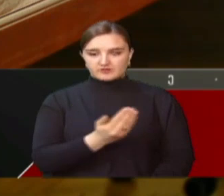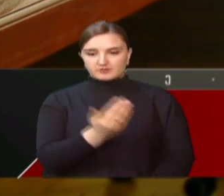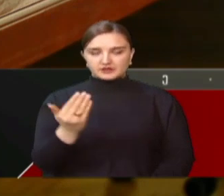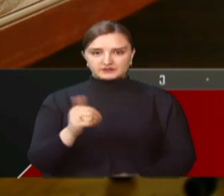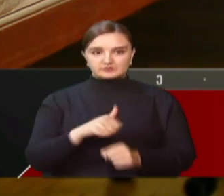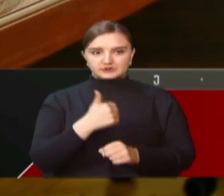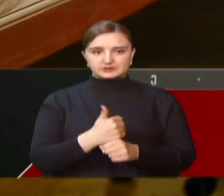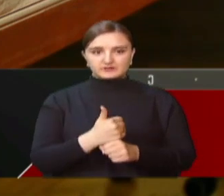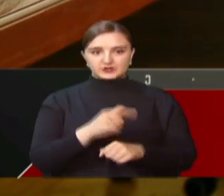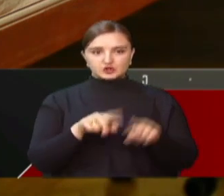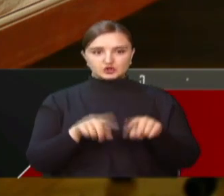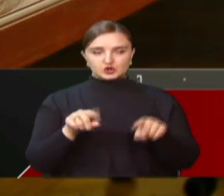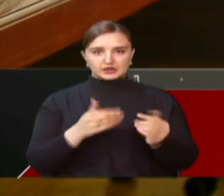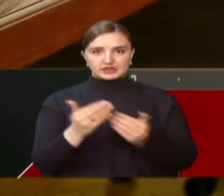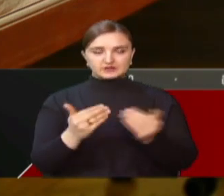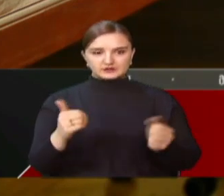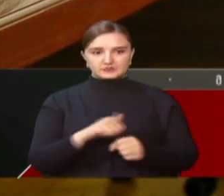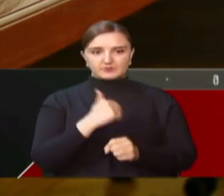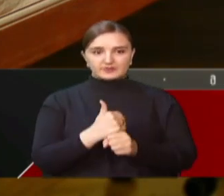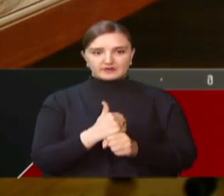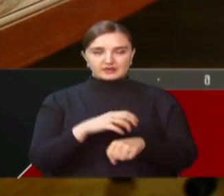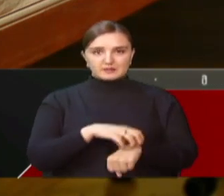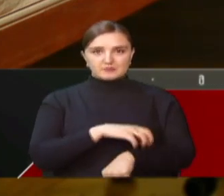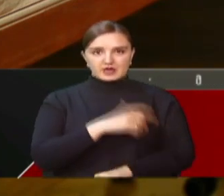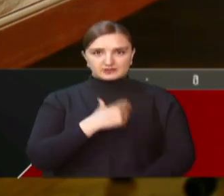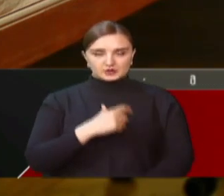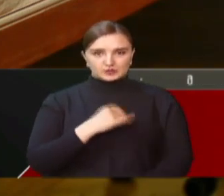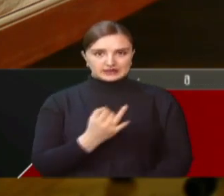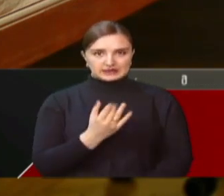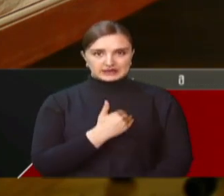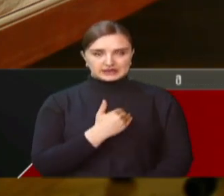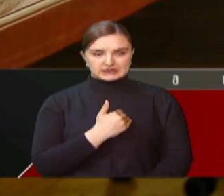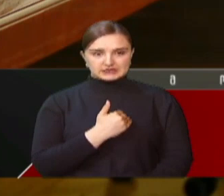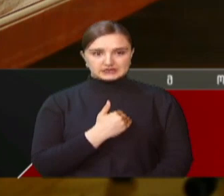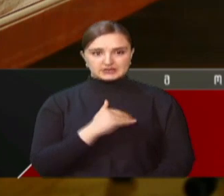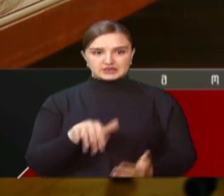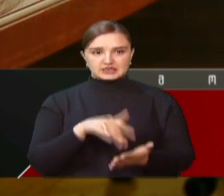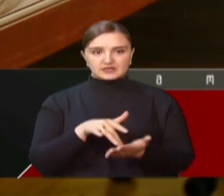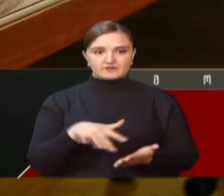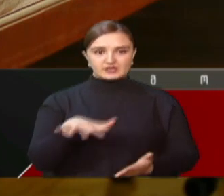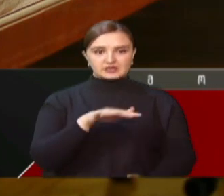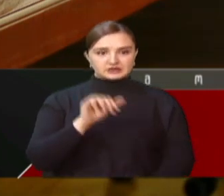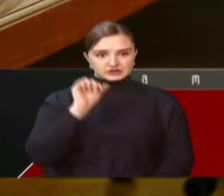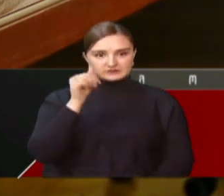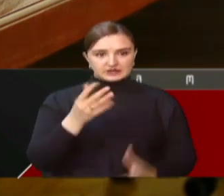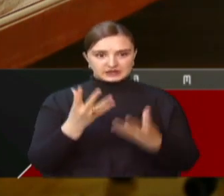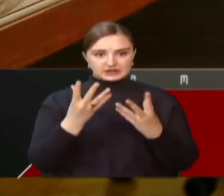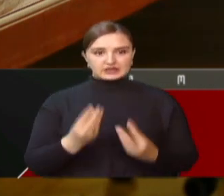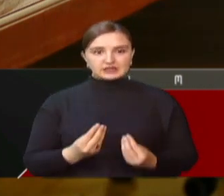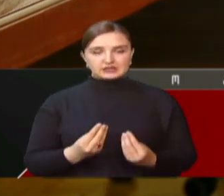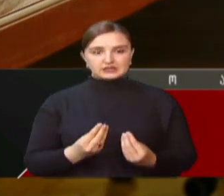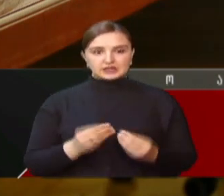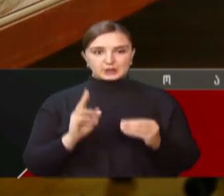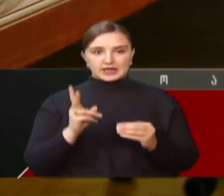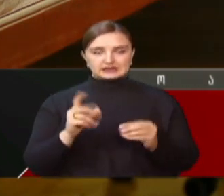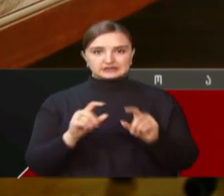თავარი ზოგიერთისთვის თავარი არის ვისრო პარტიული ინტერესი და არამცთუ ქვეყნის ხვალინდელი დღე, არამცთუ ქვეყნის